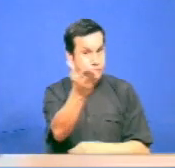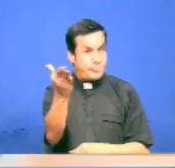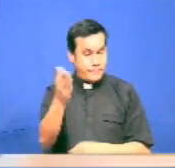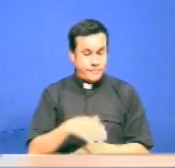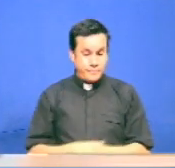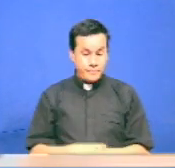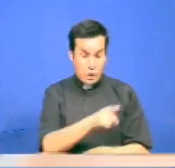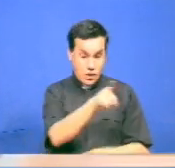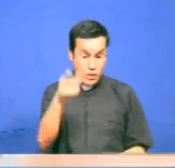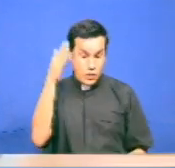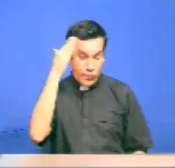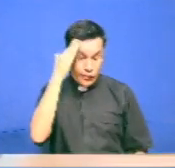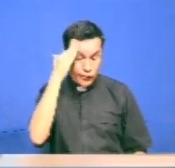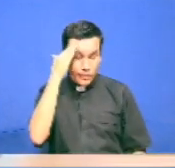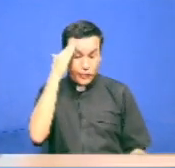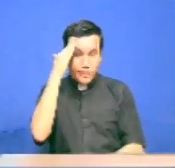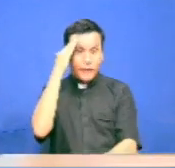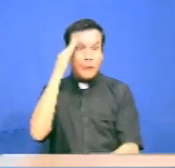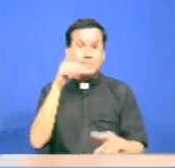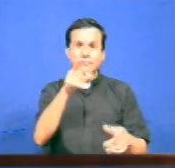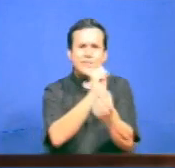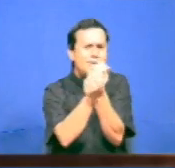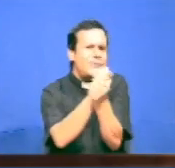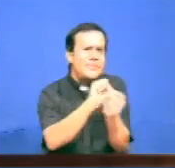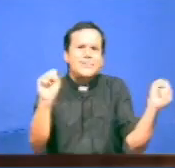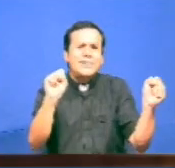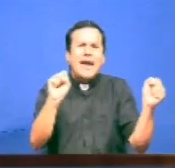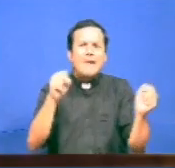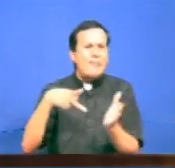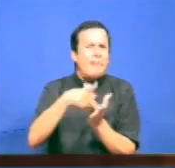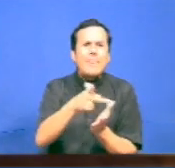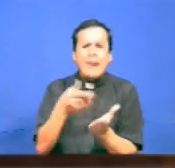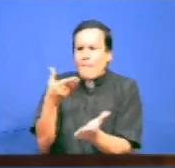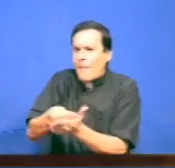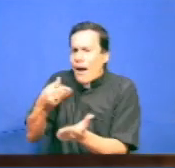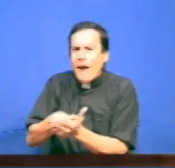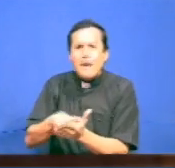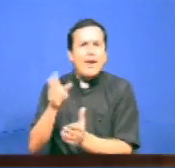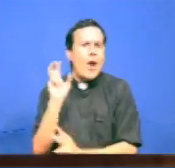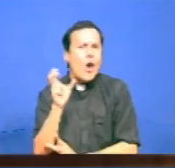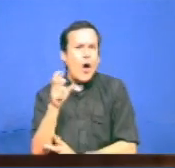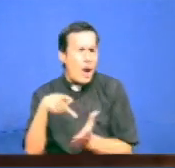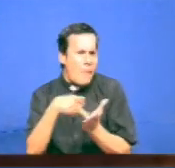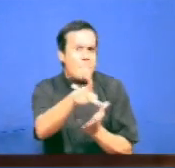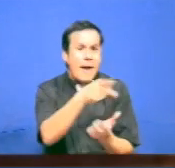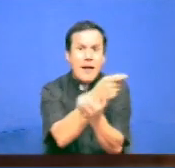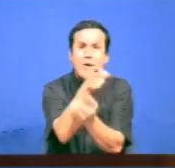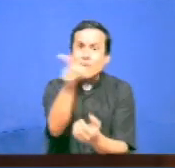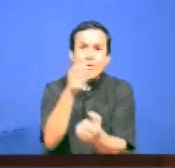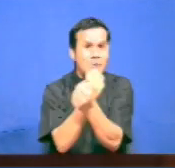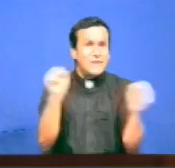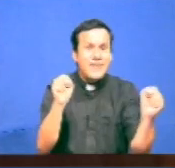Mmejua kwamba hamkukombolewa kwa vitu vinavyoharibika kama fedha au dhahabu katika